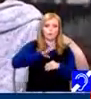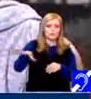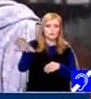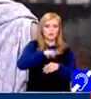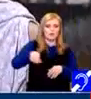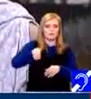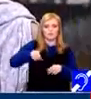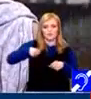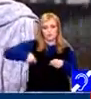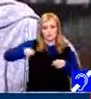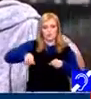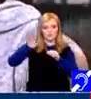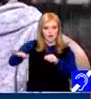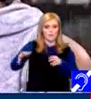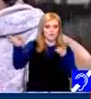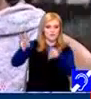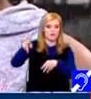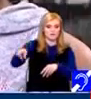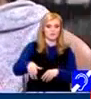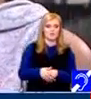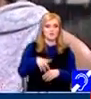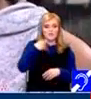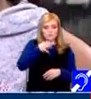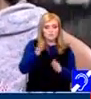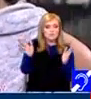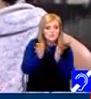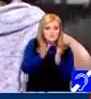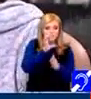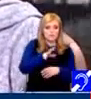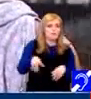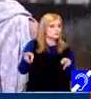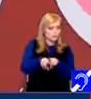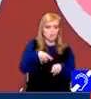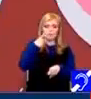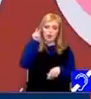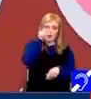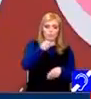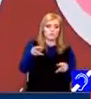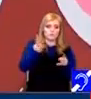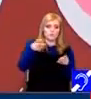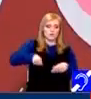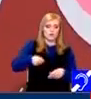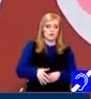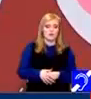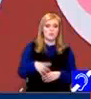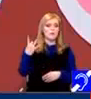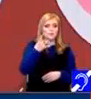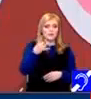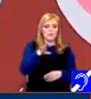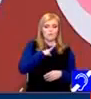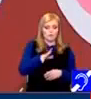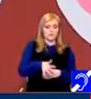block the path." And we're like, "It's a dog, it's a dog." And she's like, "It doesn't matter. You still have to put it up there." Stresul călătoriei, prima pentru